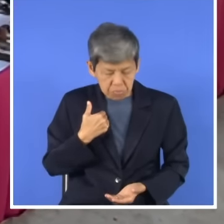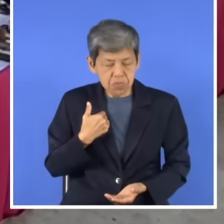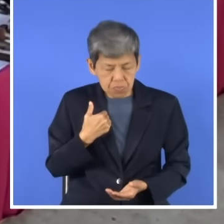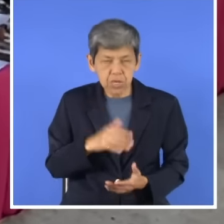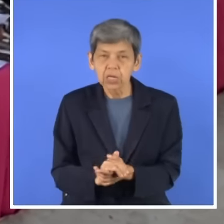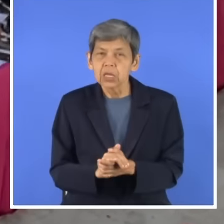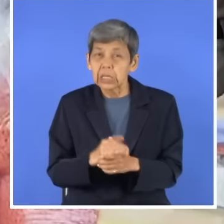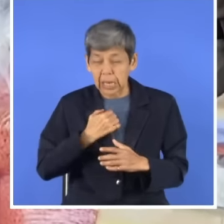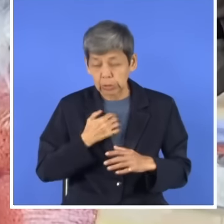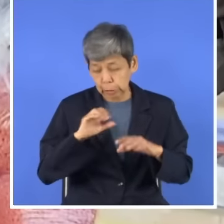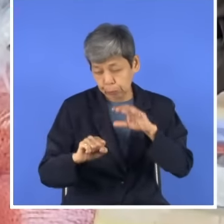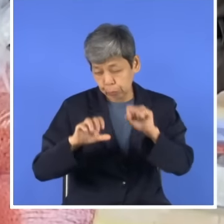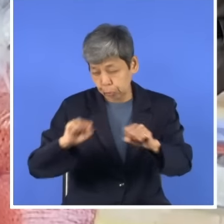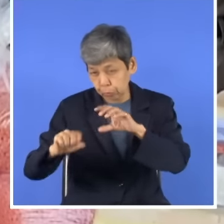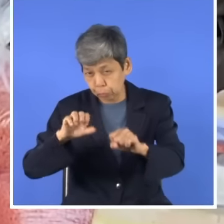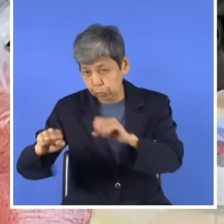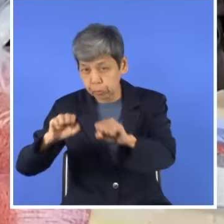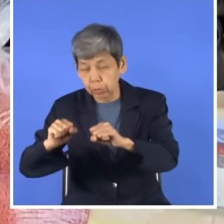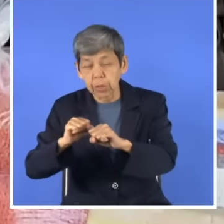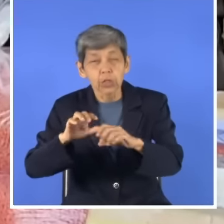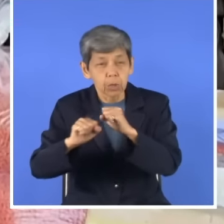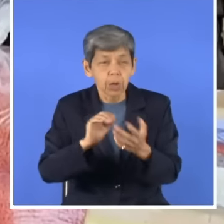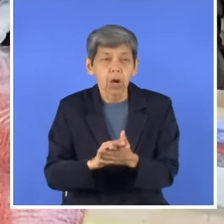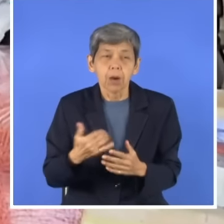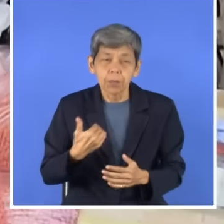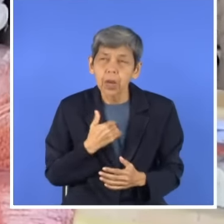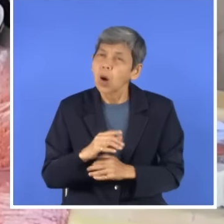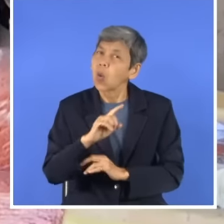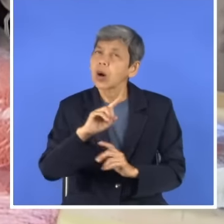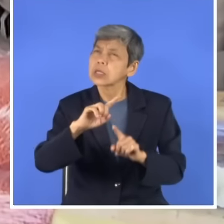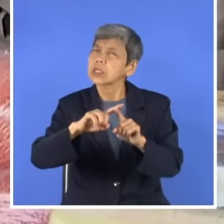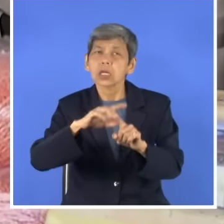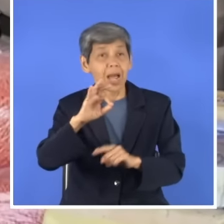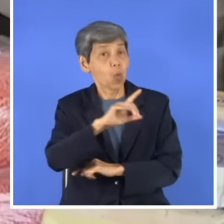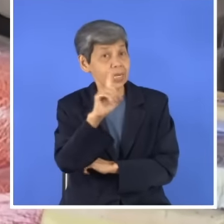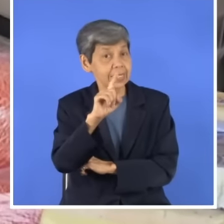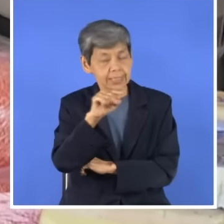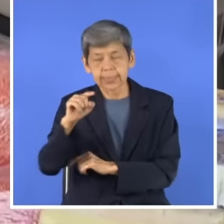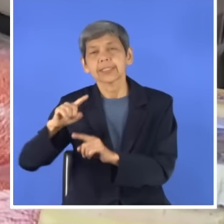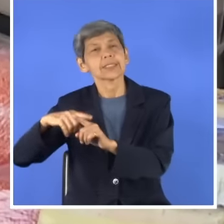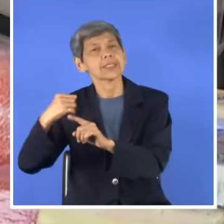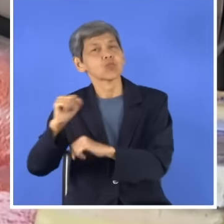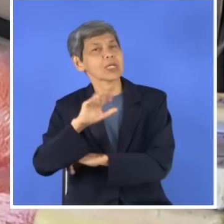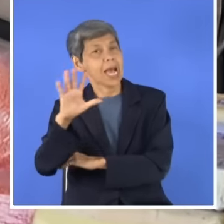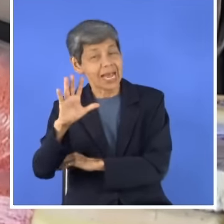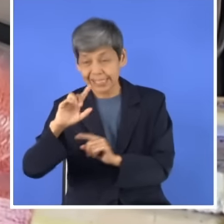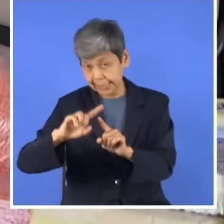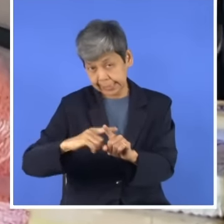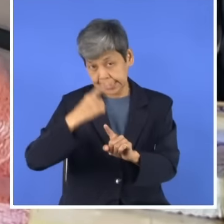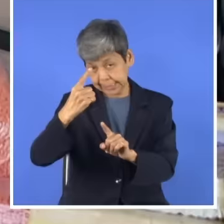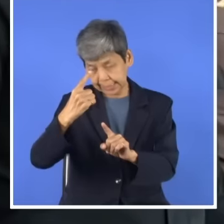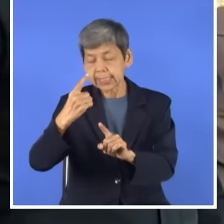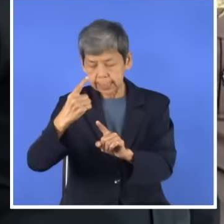จากการกวาดล้างอาชญากรรมตั้งแต่วันที่1กันยายนถึงวันที่5ตุลาคมเดือนเศษๆนะครับที่ผ่านม